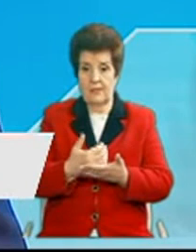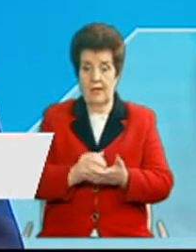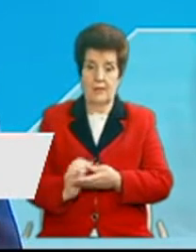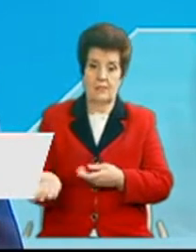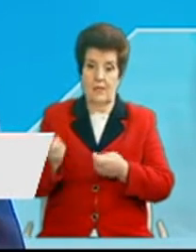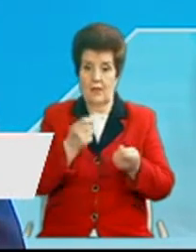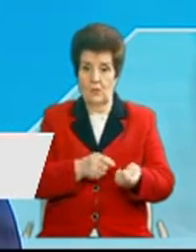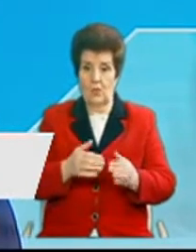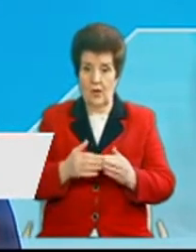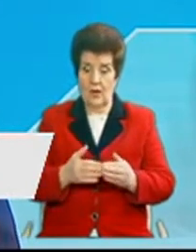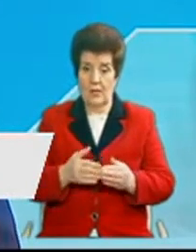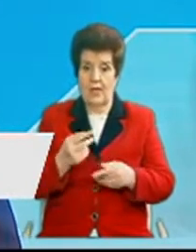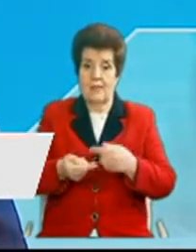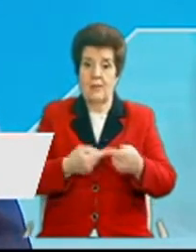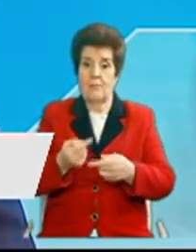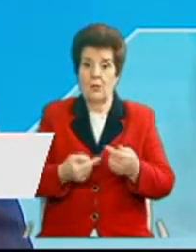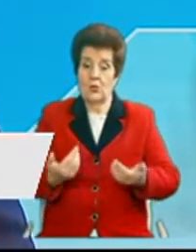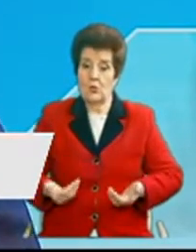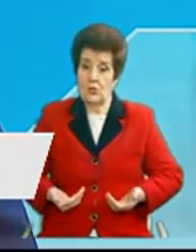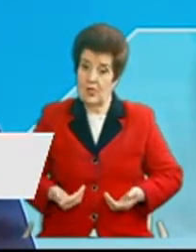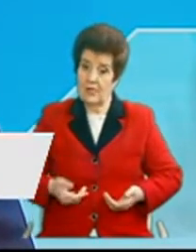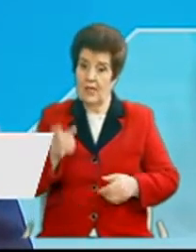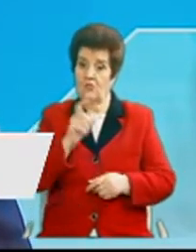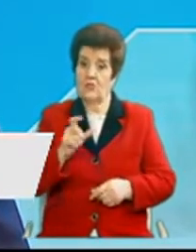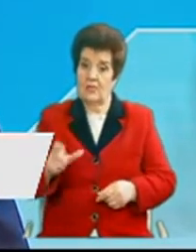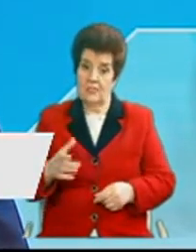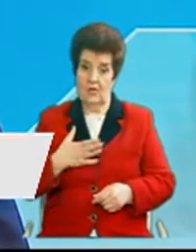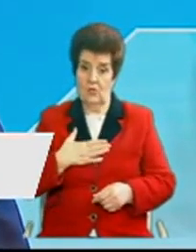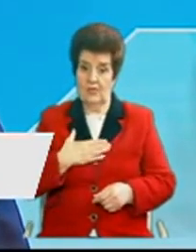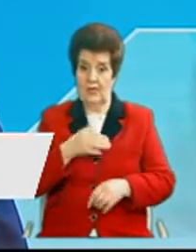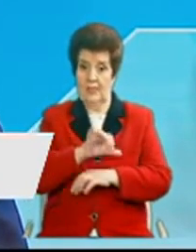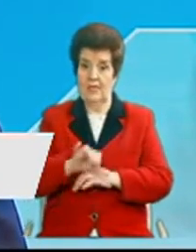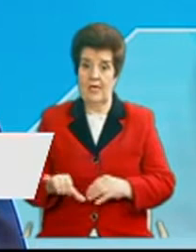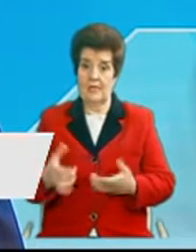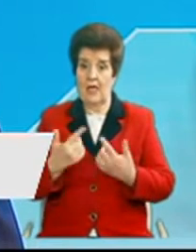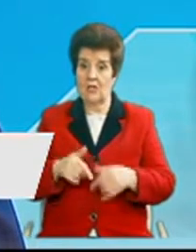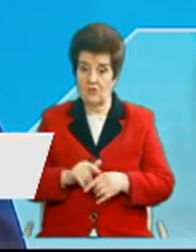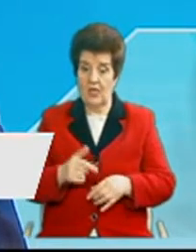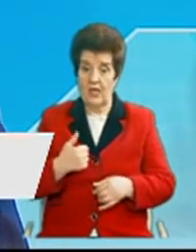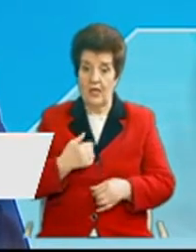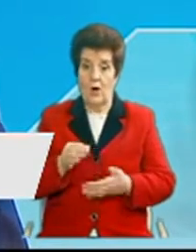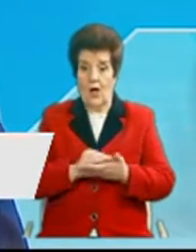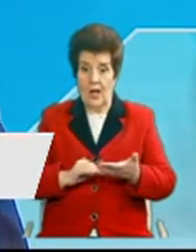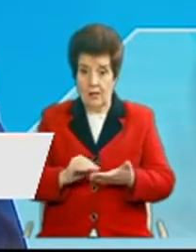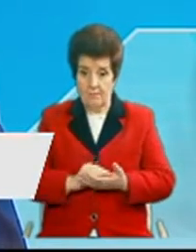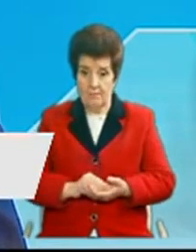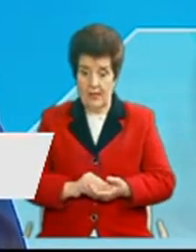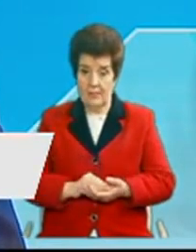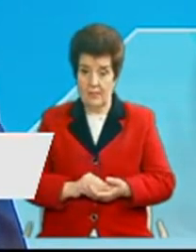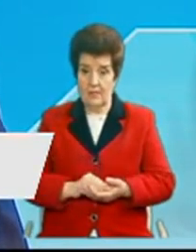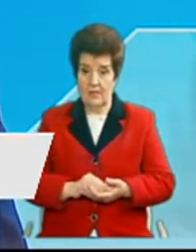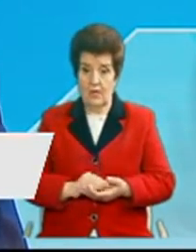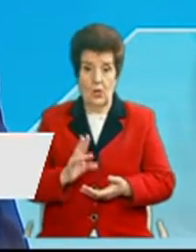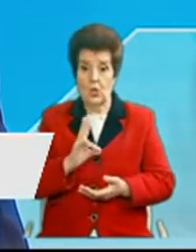multe probleme care țin de protecția socială a cetățenilor noștri din diaspora. Și de aceea eu încă o dată repet,